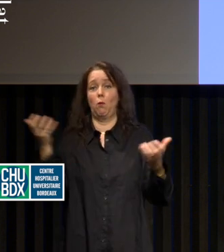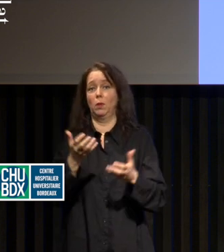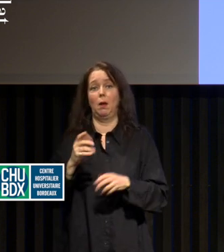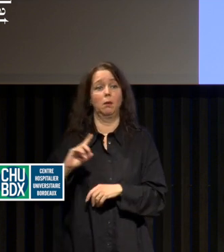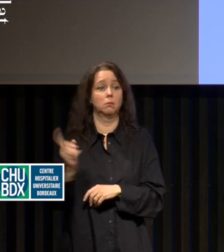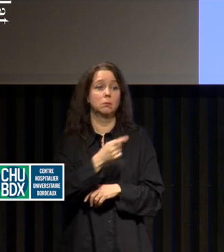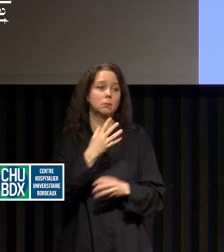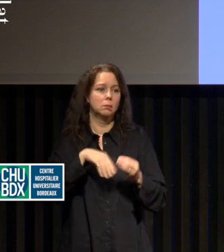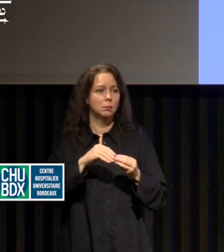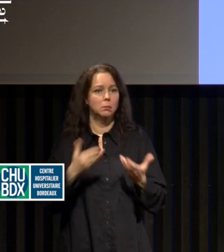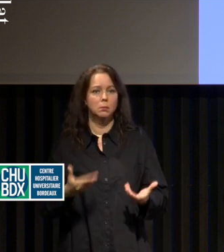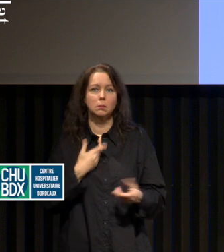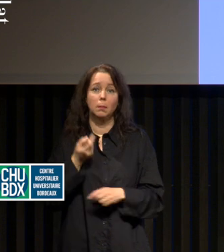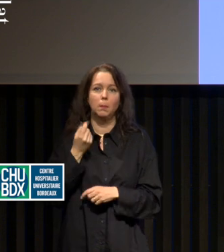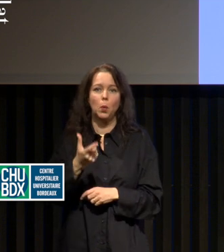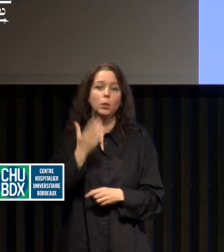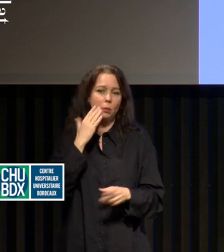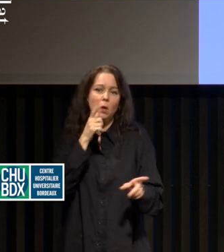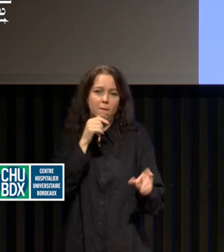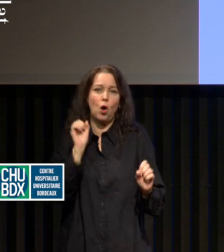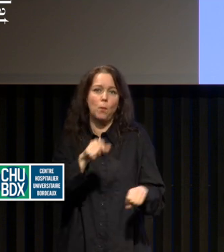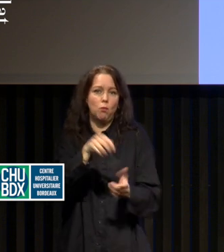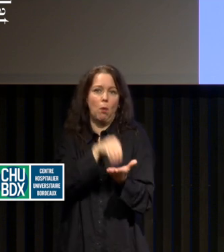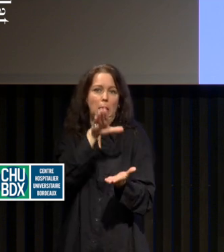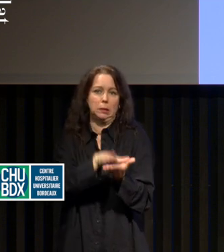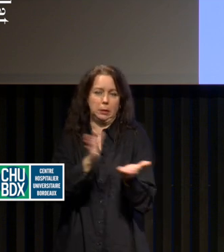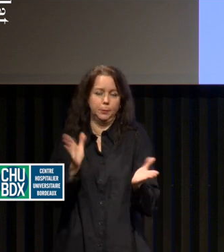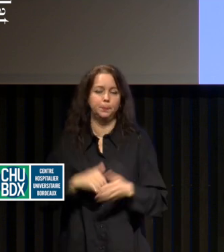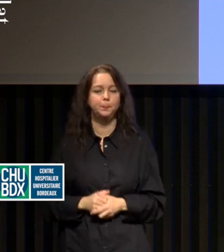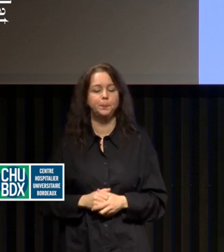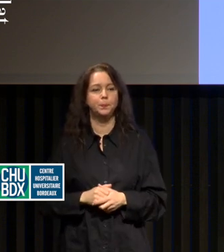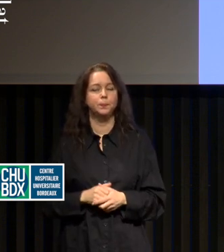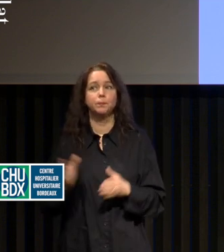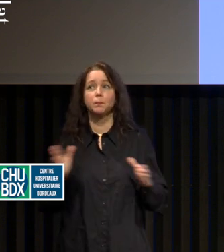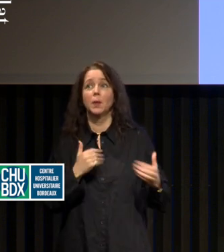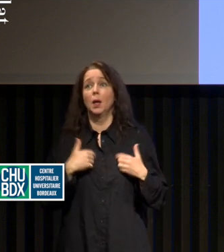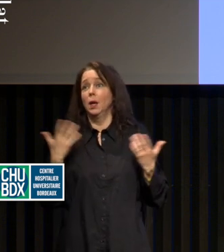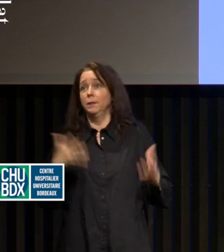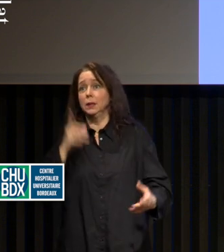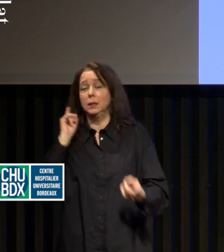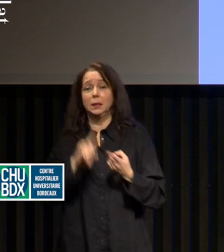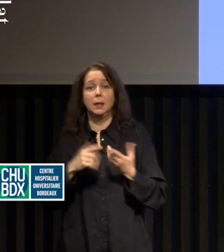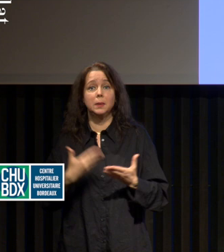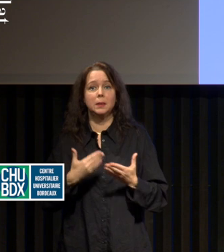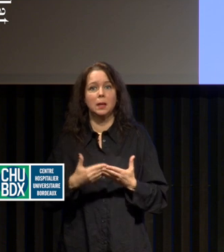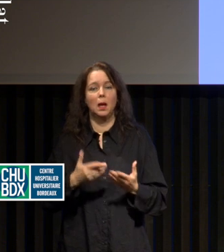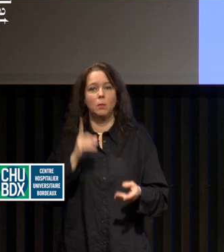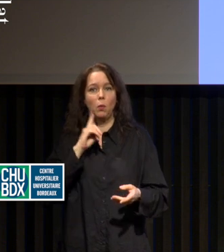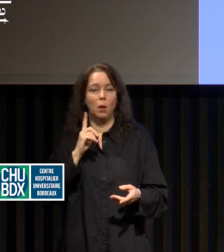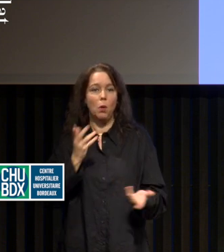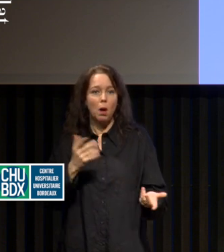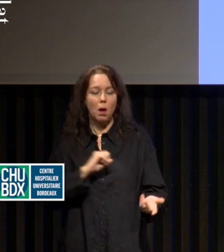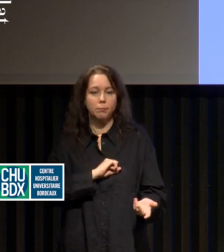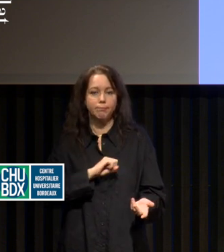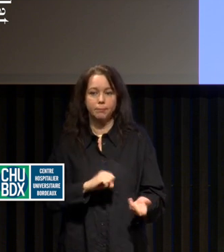l'air du temps, donc si vous faites un effort. Voilà, et je finirai là-dessus, parce que moi, je suis assez attristé de ce qui se passe là depuis 2 ans, et